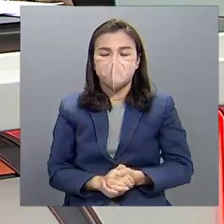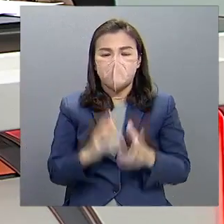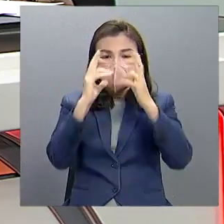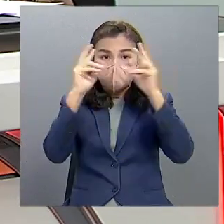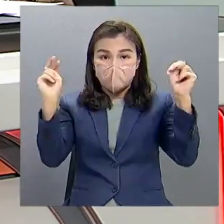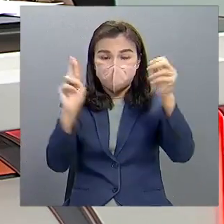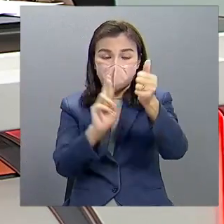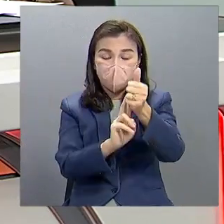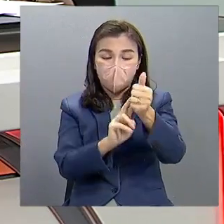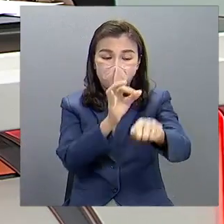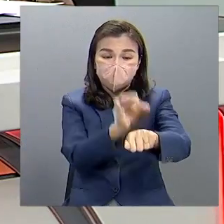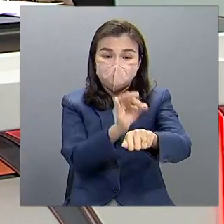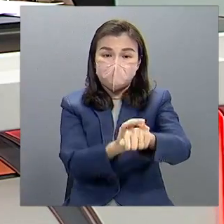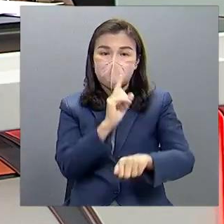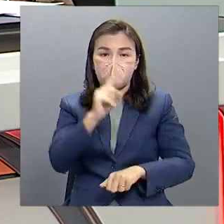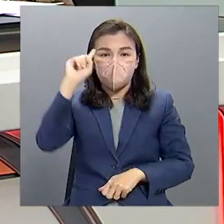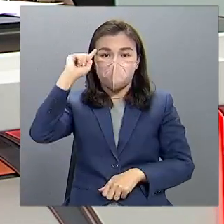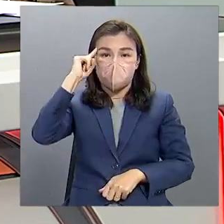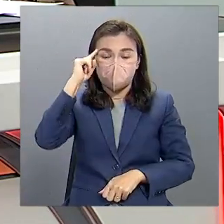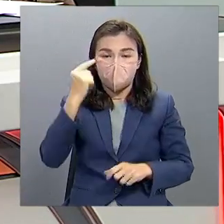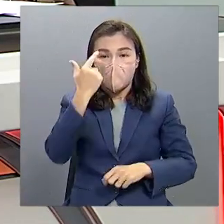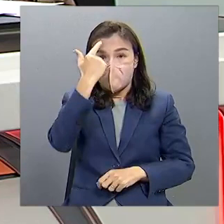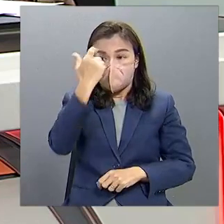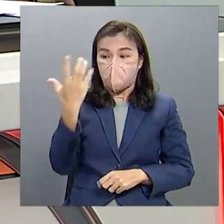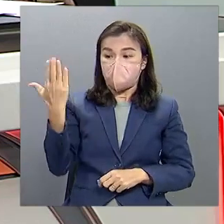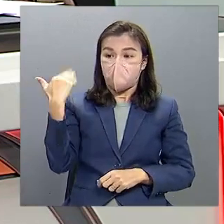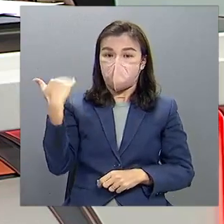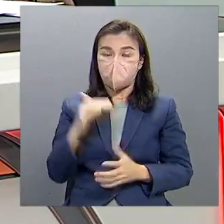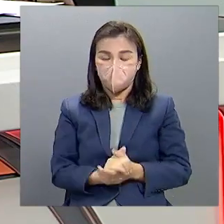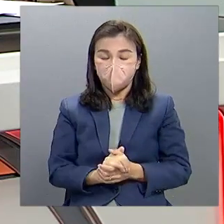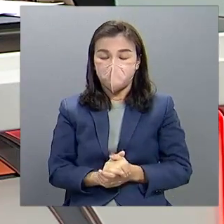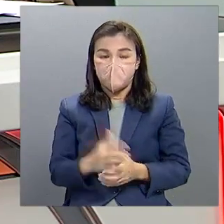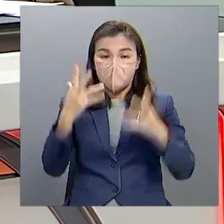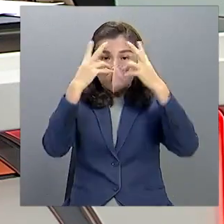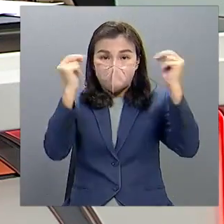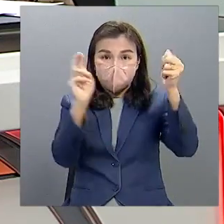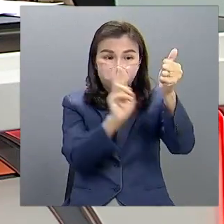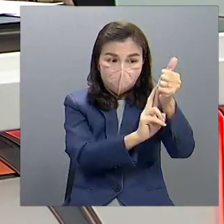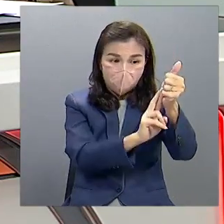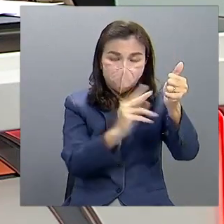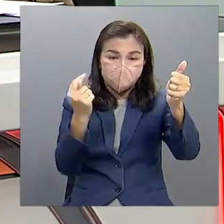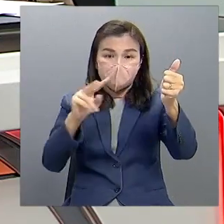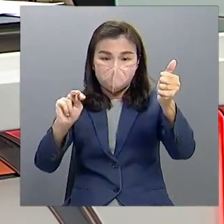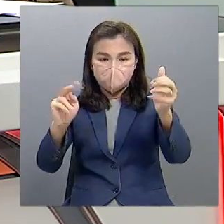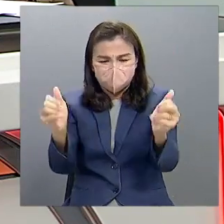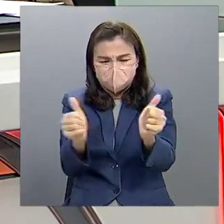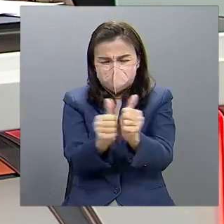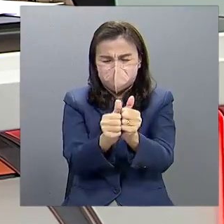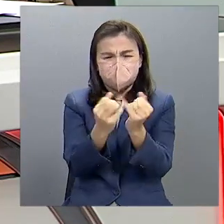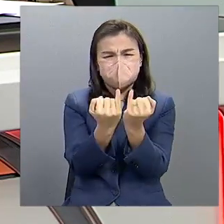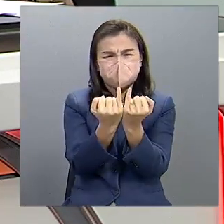จะช่วงเวลาที่ผ่านมาพลเอกประวิตรกับร้อยเอกธรรมนัสก็ถูกรายงานออกมาว่ามีความสัมพันธ์ที่ดีต่อกัน